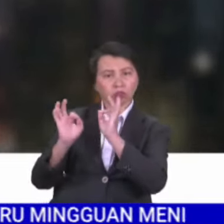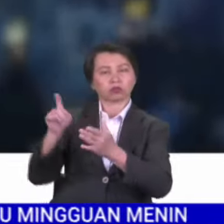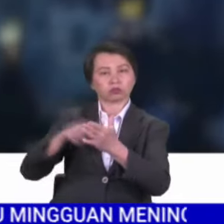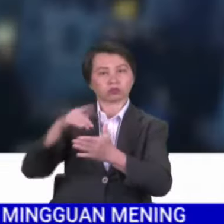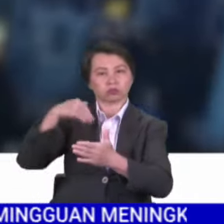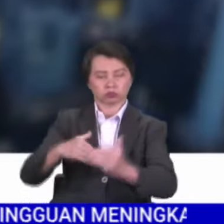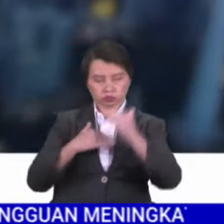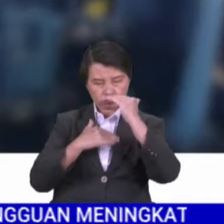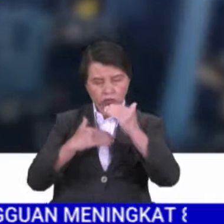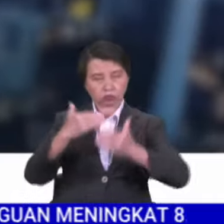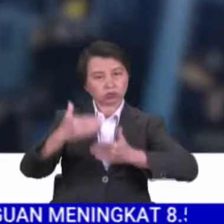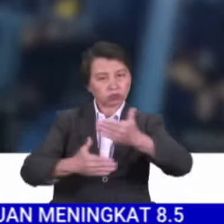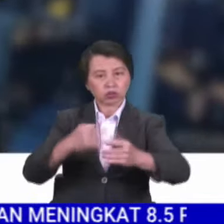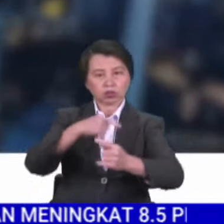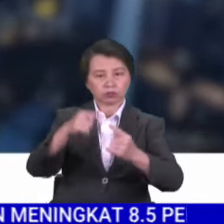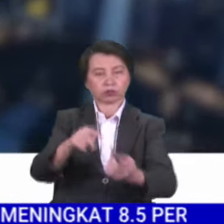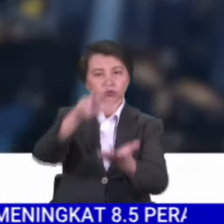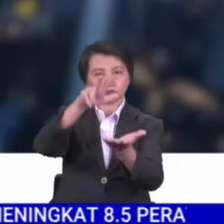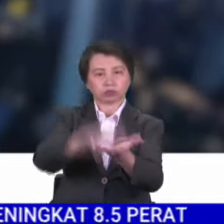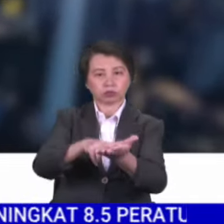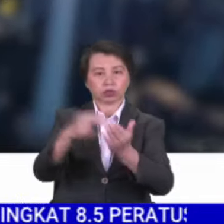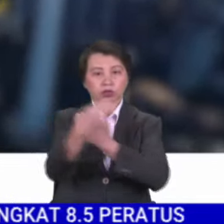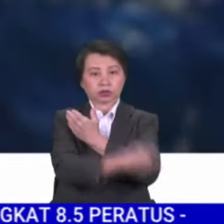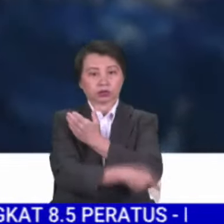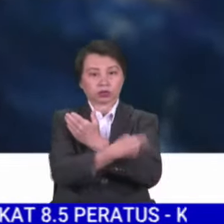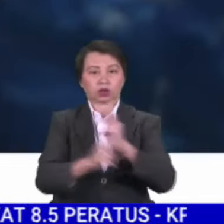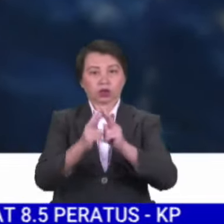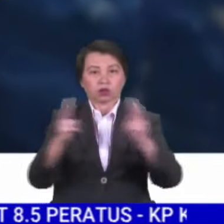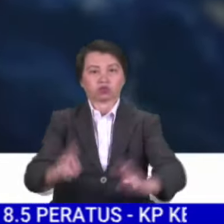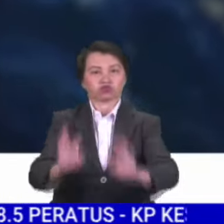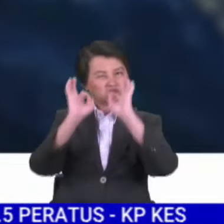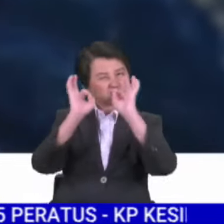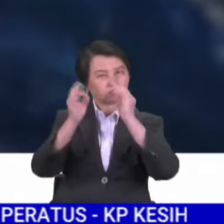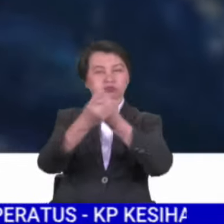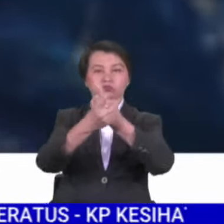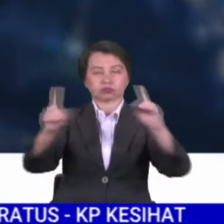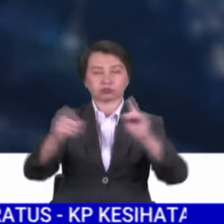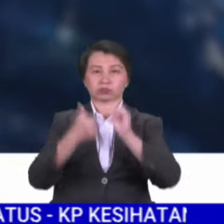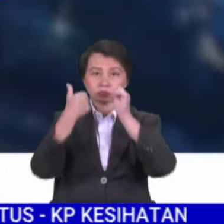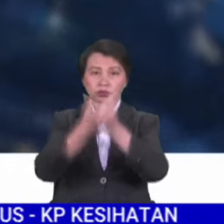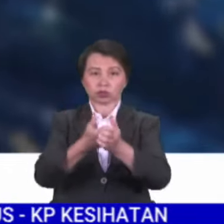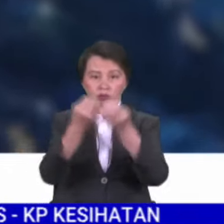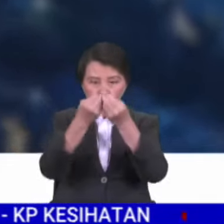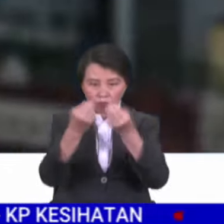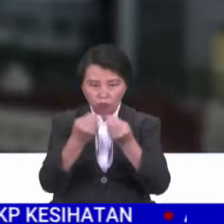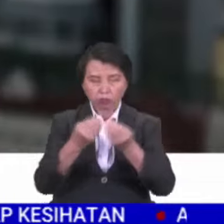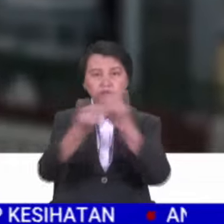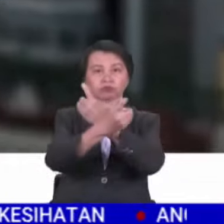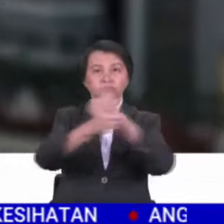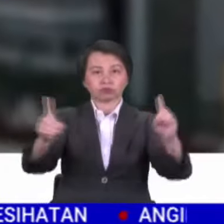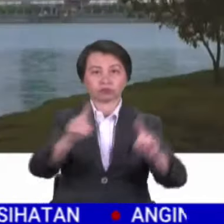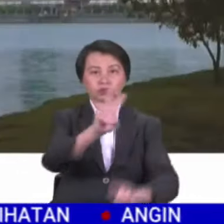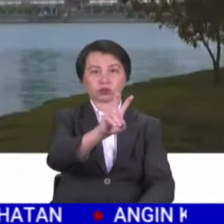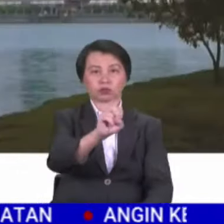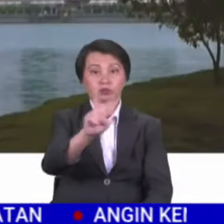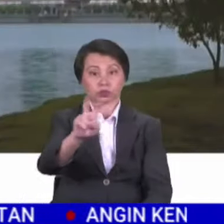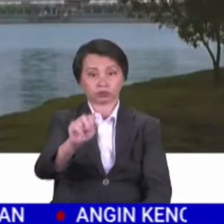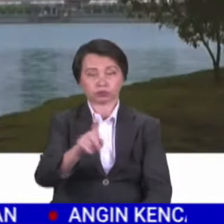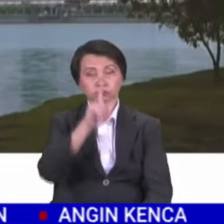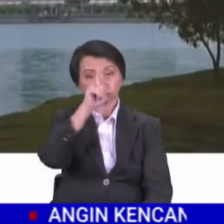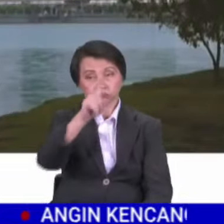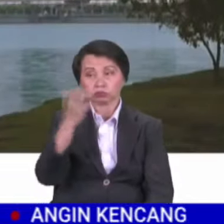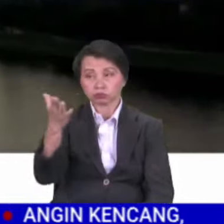dengan tahap kemajuan apabila diiktiraf sebagai negara paling demokratif berdasarkan Indeks Demokrasi 2020.